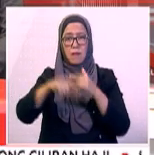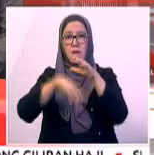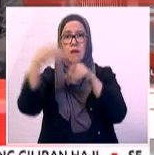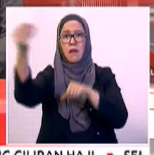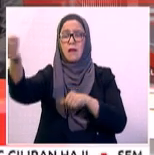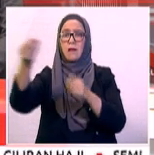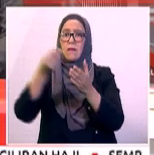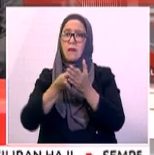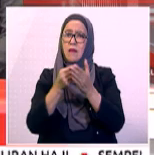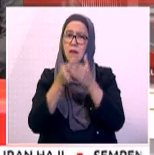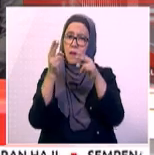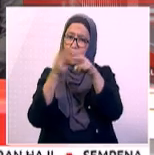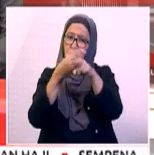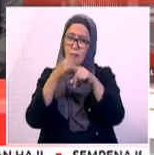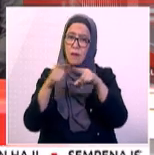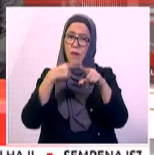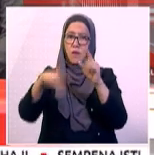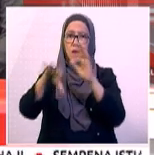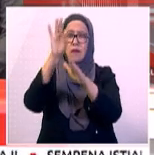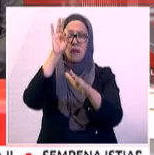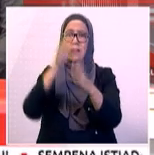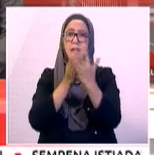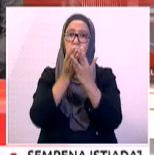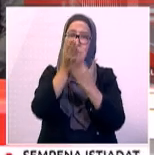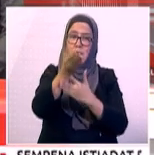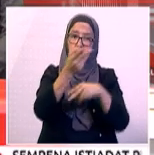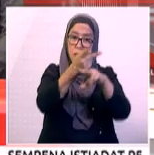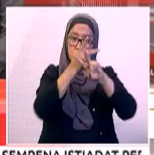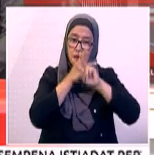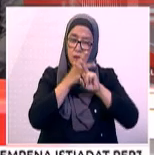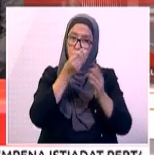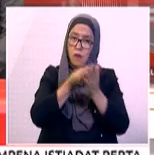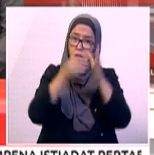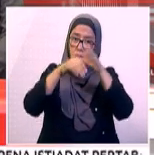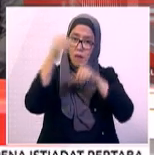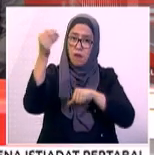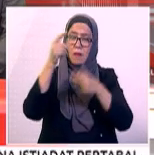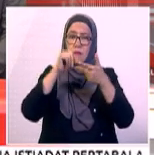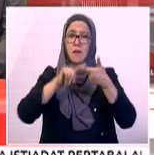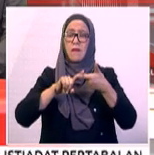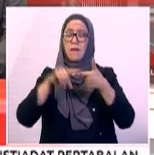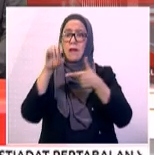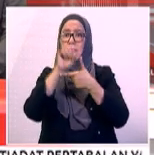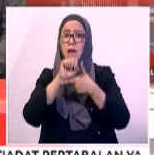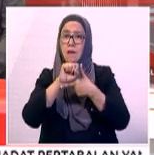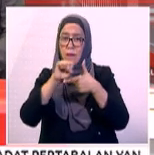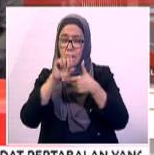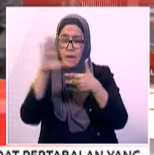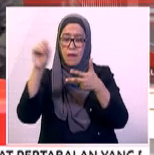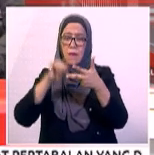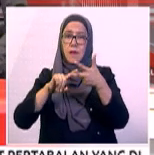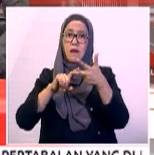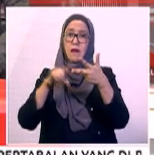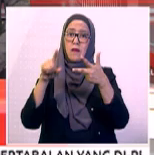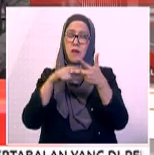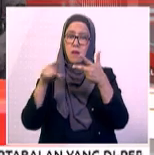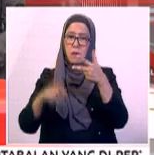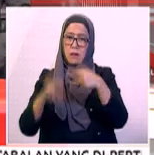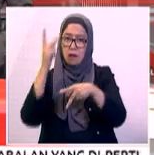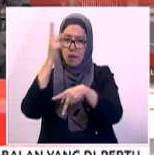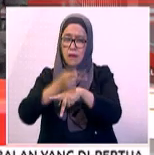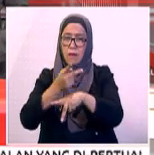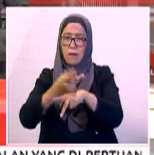pendek yang telah dikenal pasti bagi pinjaman mata wang asing, security dan deposit dalam mata wang asing apabila matang